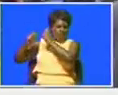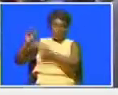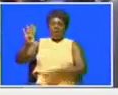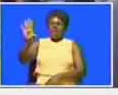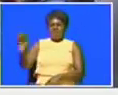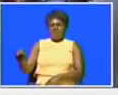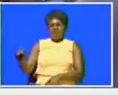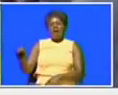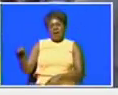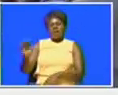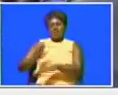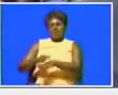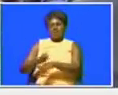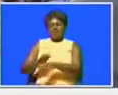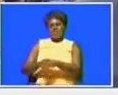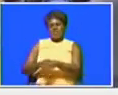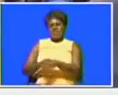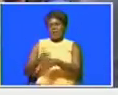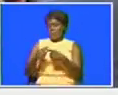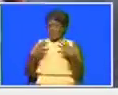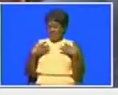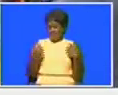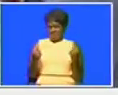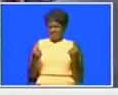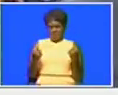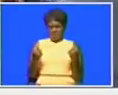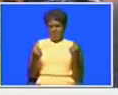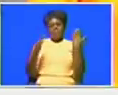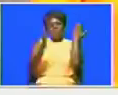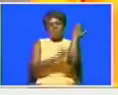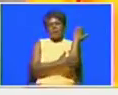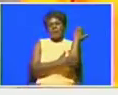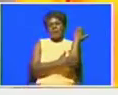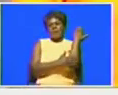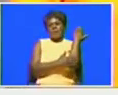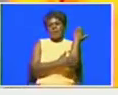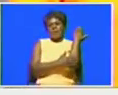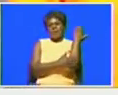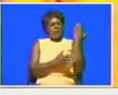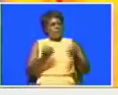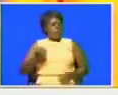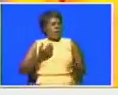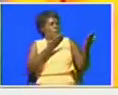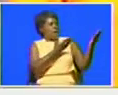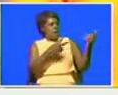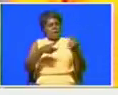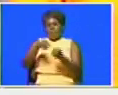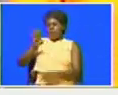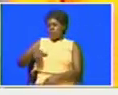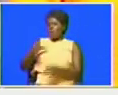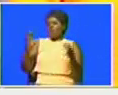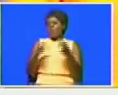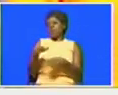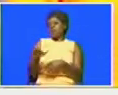Kiafrika anaona ni bora, lakini kwa kiafya ni mbaya. Miriam Chelengat says uncircumcised women in her